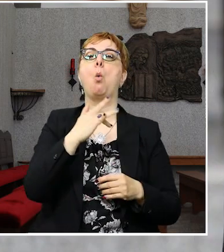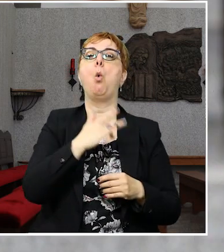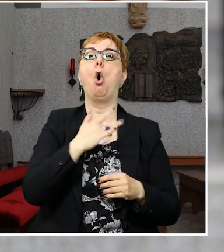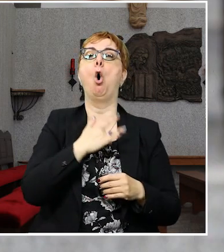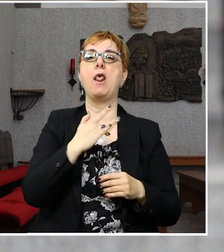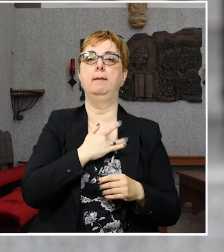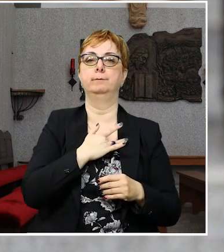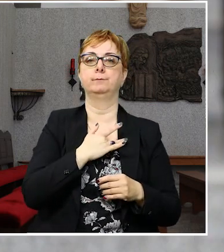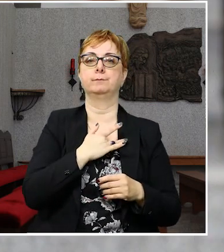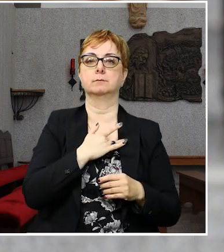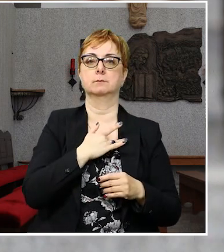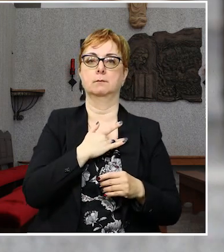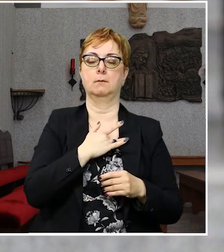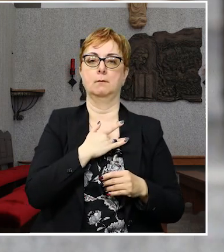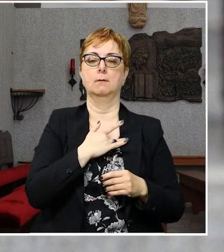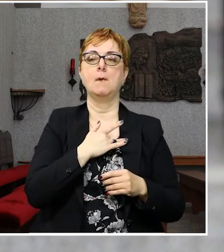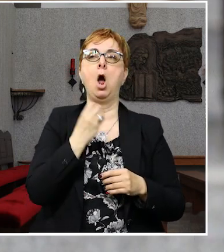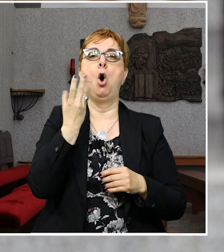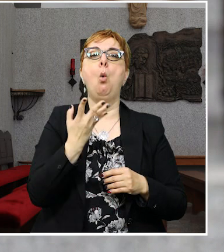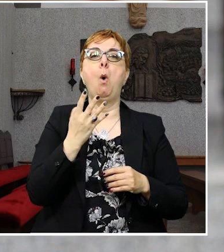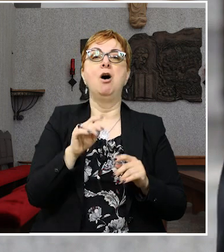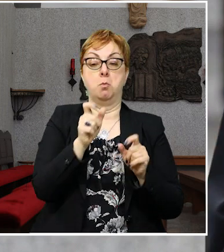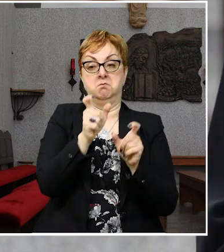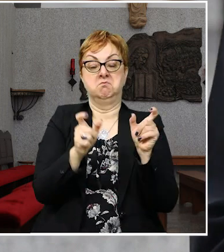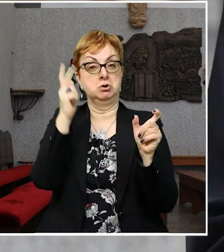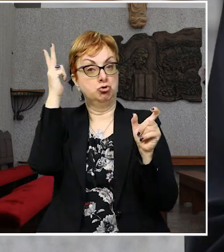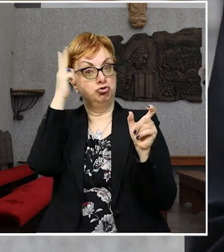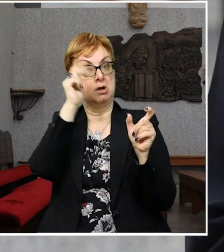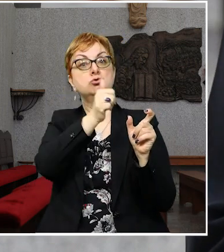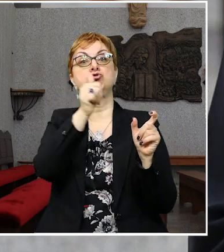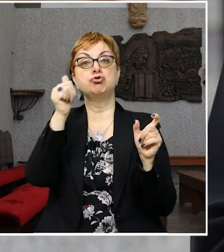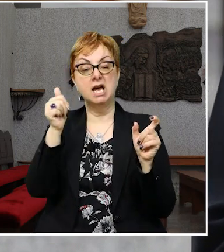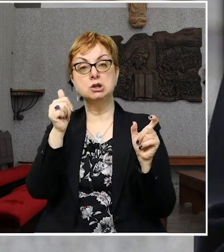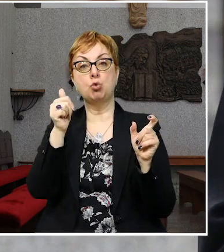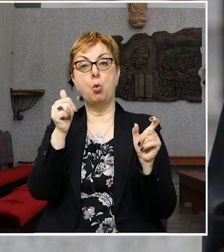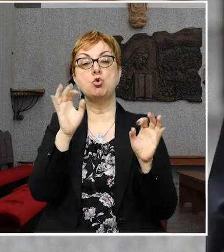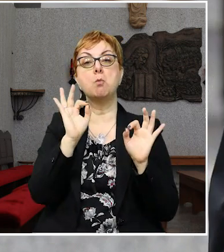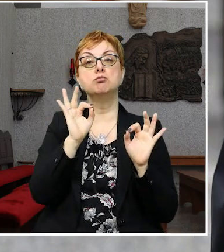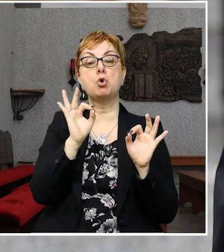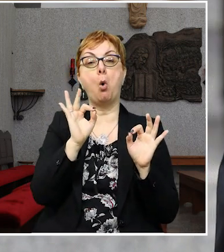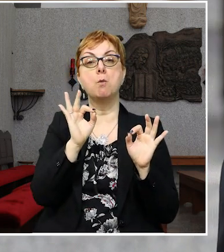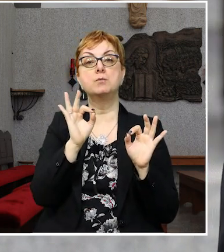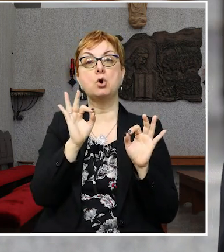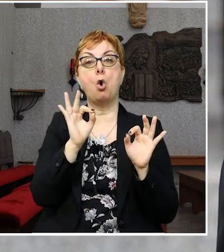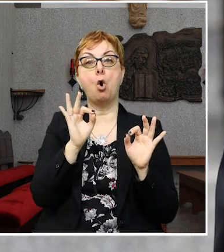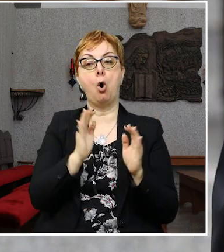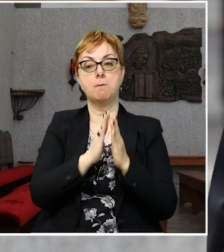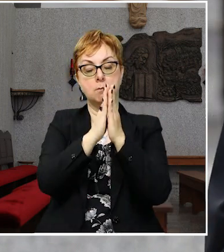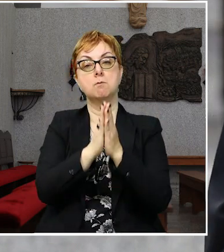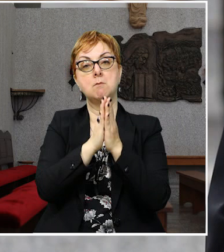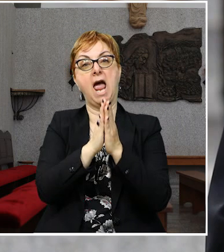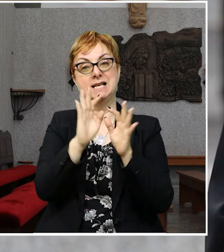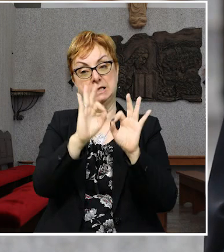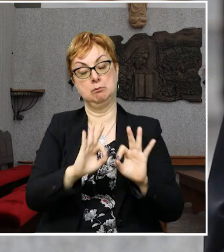cuore. Quando ogni sacerdote si prepara per la celebrazione della